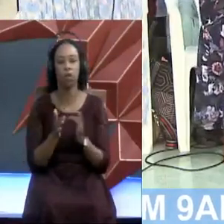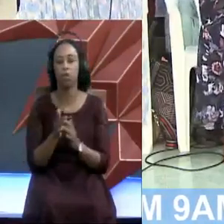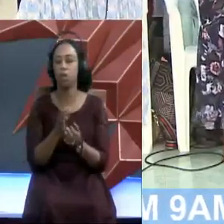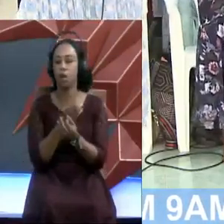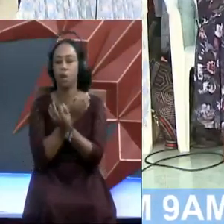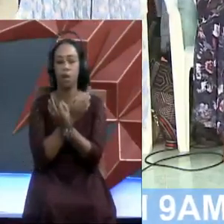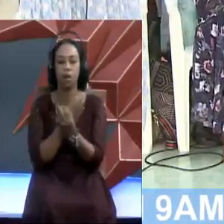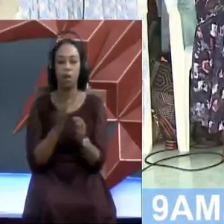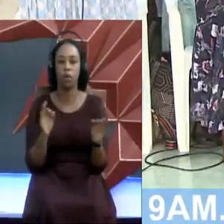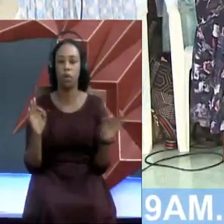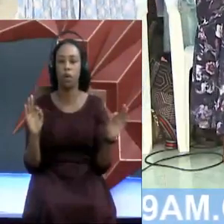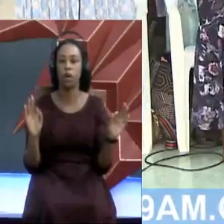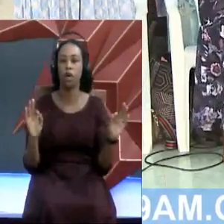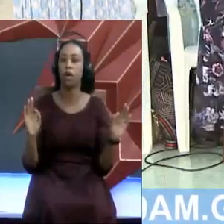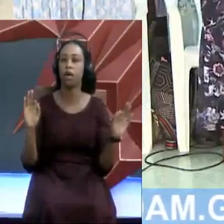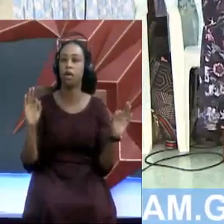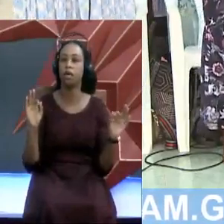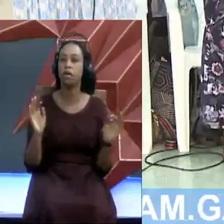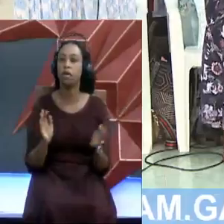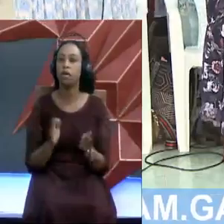utapona